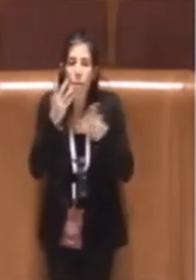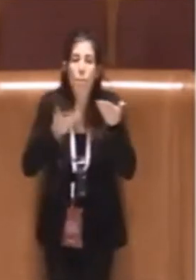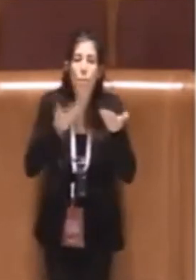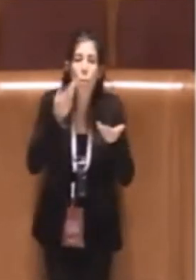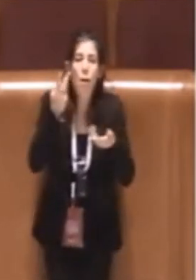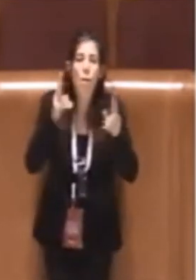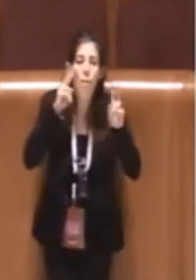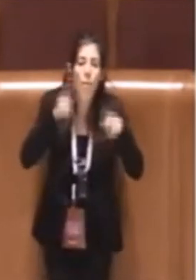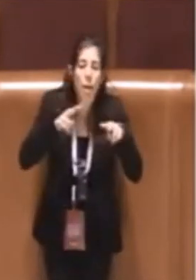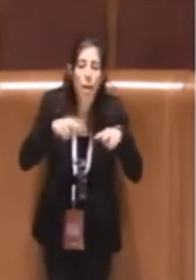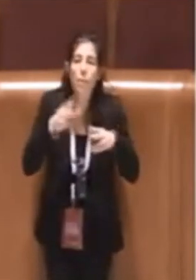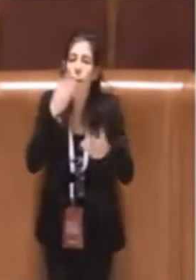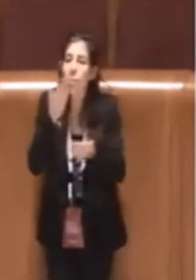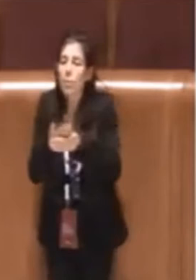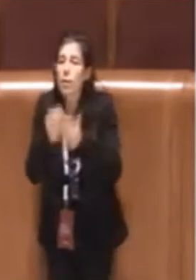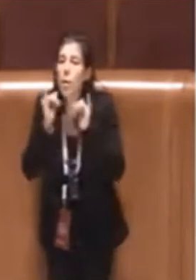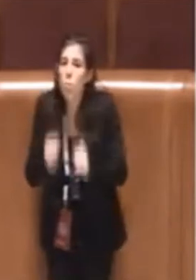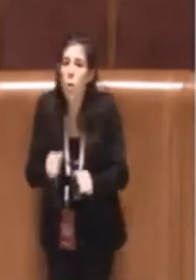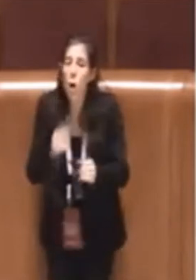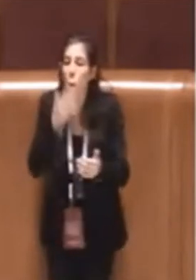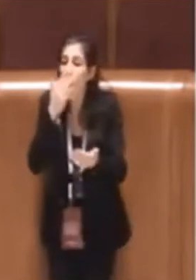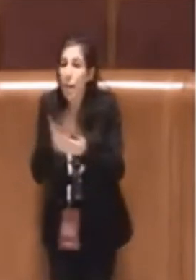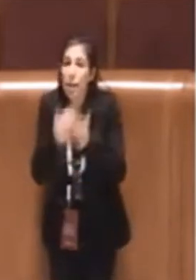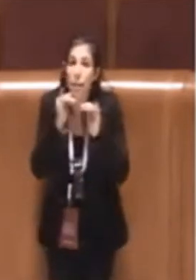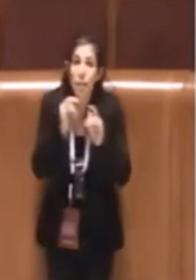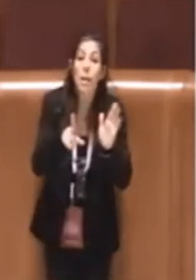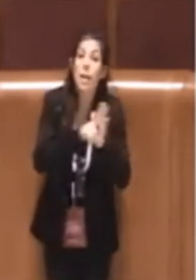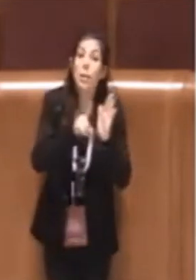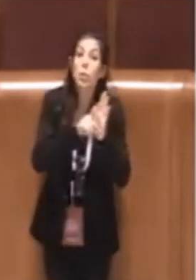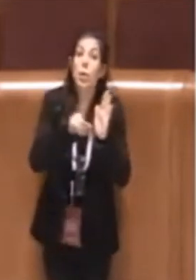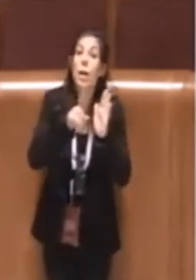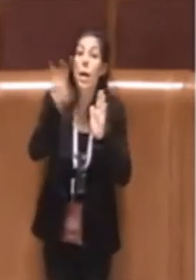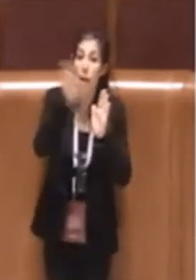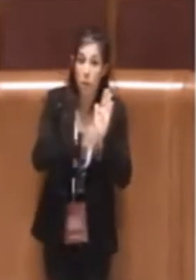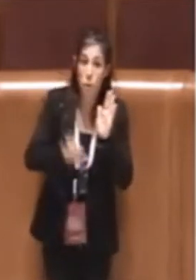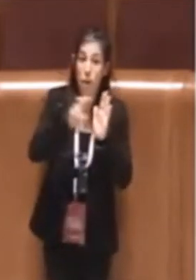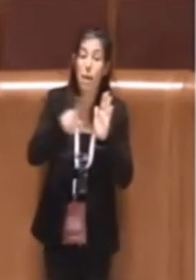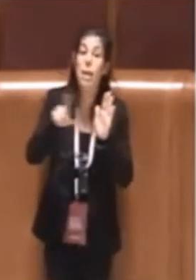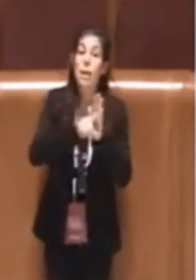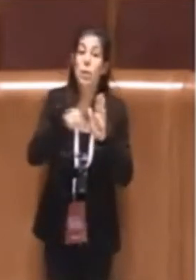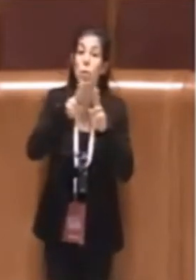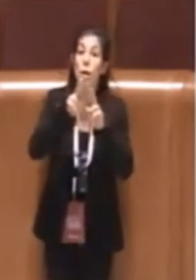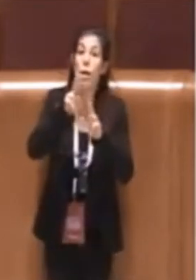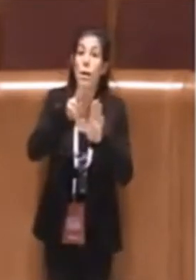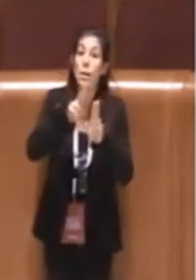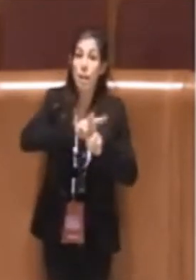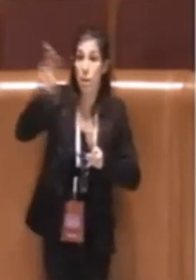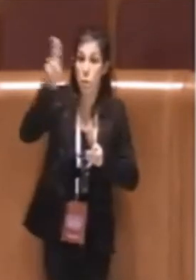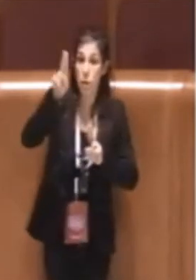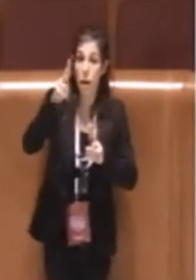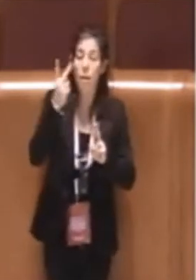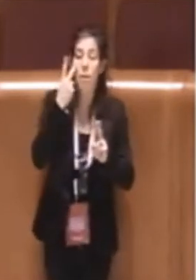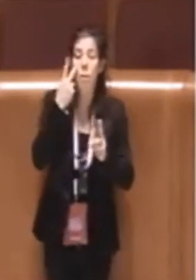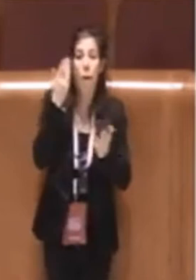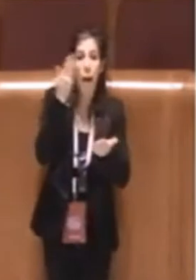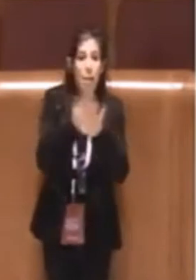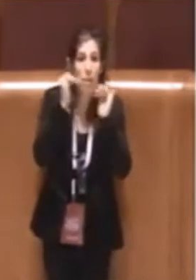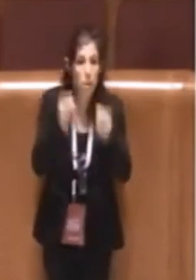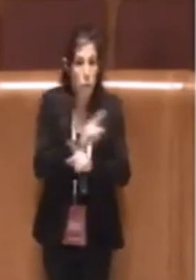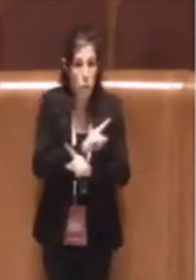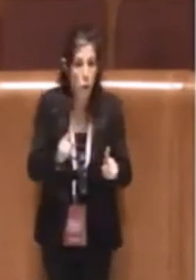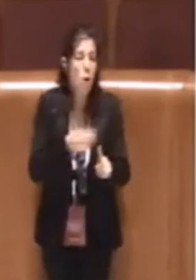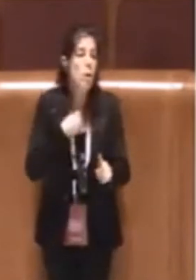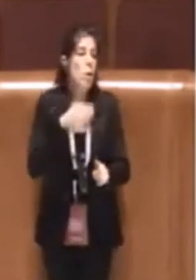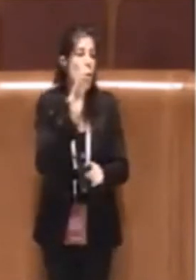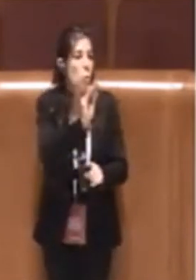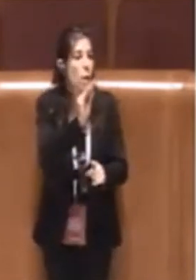base alla normativa vigente sia regionale che nazionale. Pertanto io chiedo al consigliere Fassina di ritirare